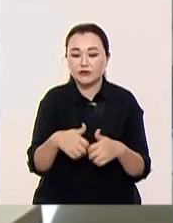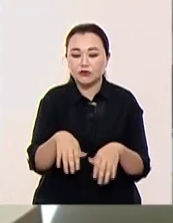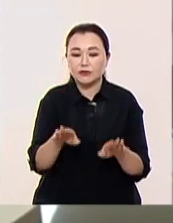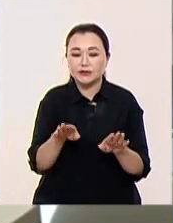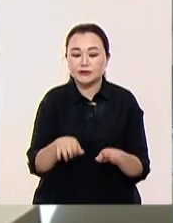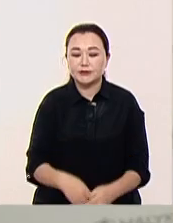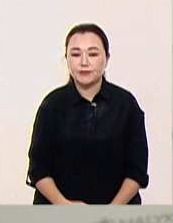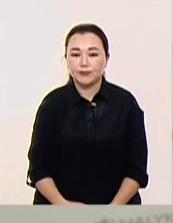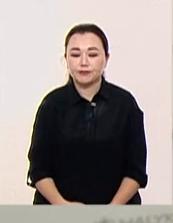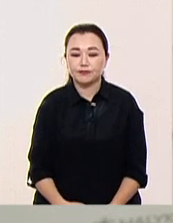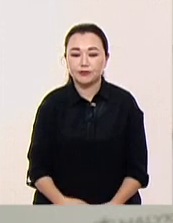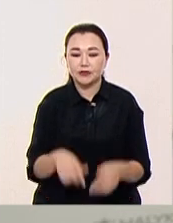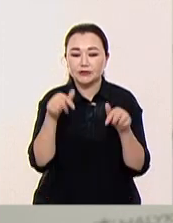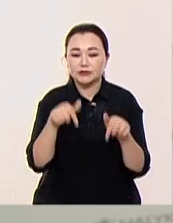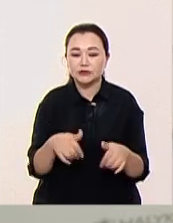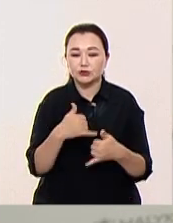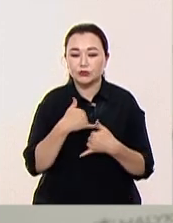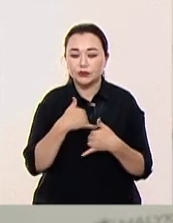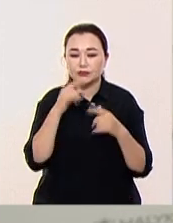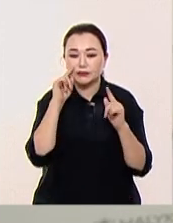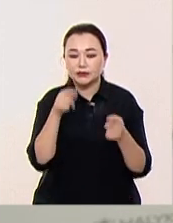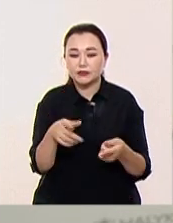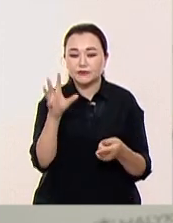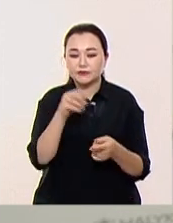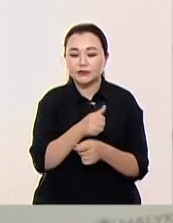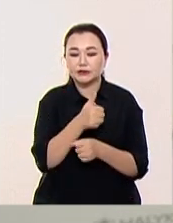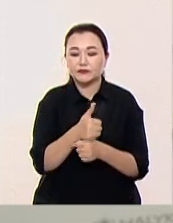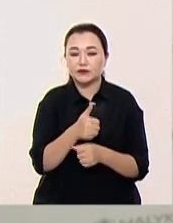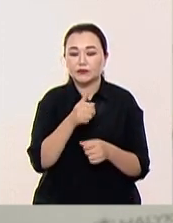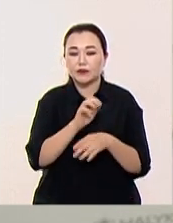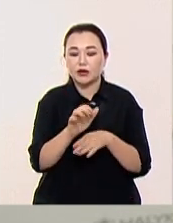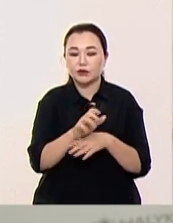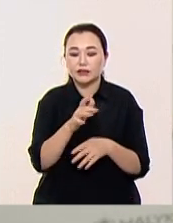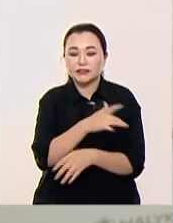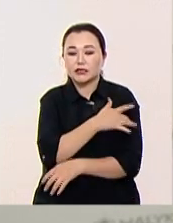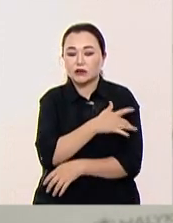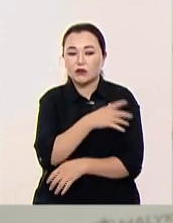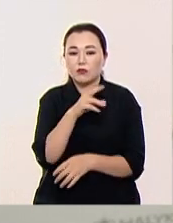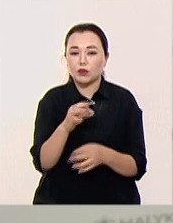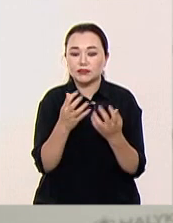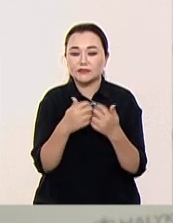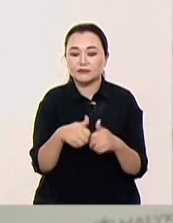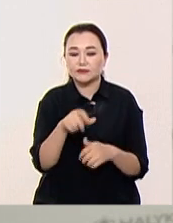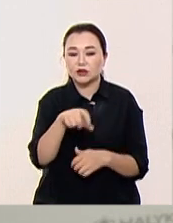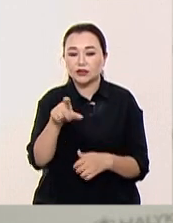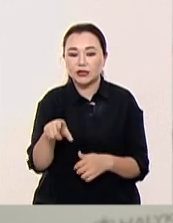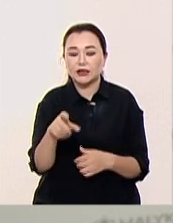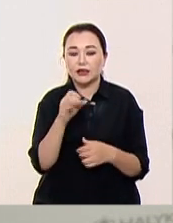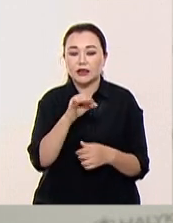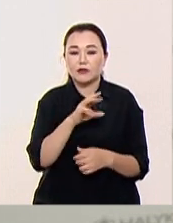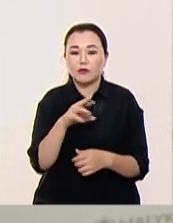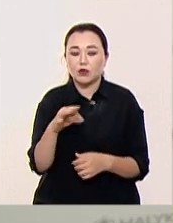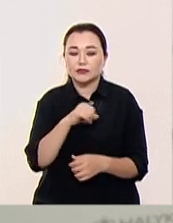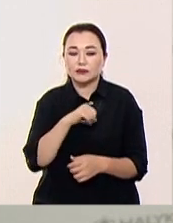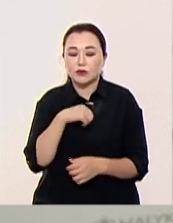объект. Здесь у нас сконцентрированы все основные продукты и сервисы по цифровизации клиентов, по